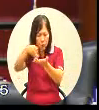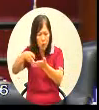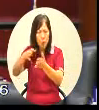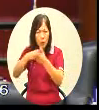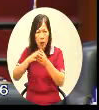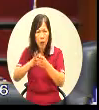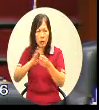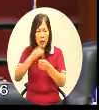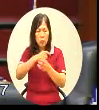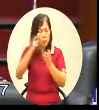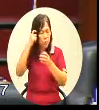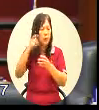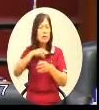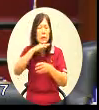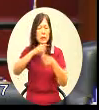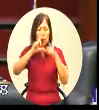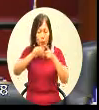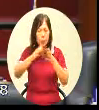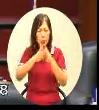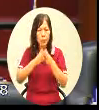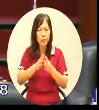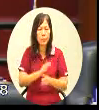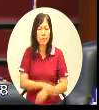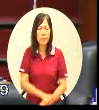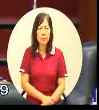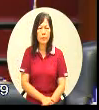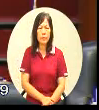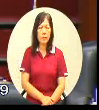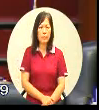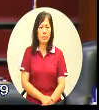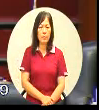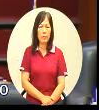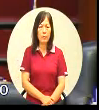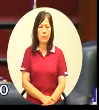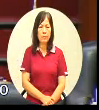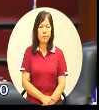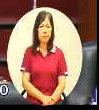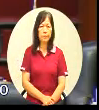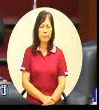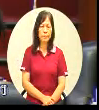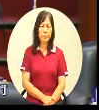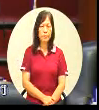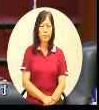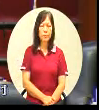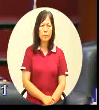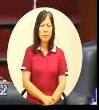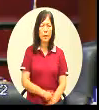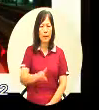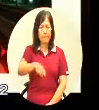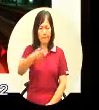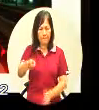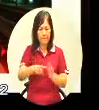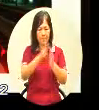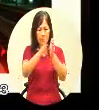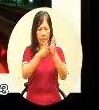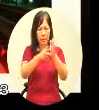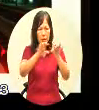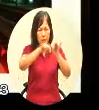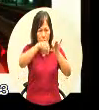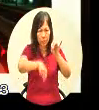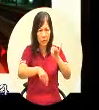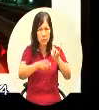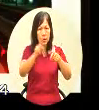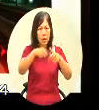通局长待会再答复。我把这些议题都大概再讲一下。那再来是铁路地下化，我